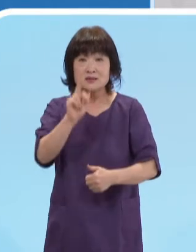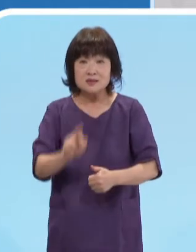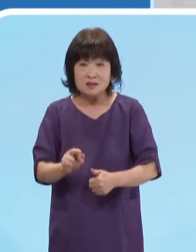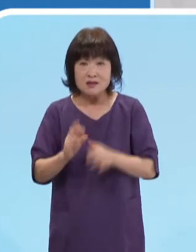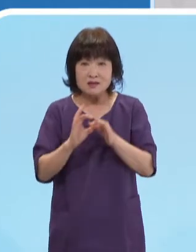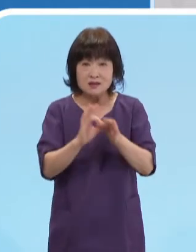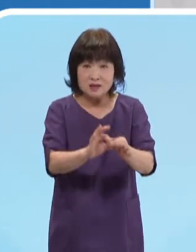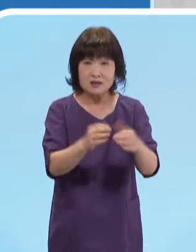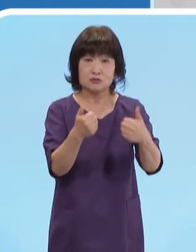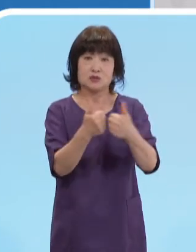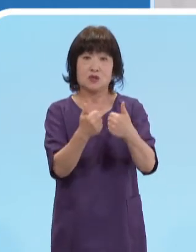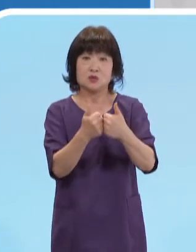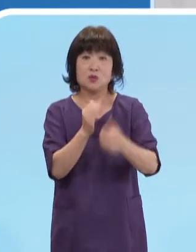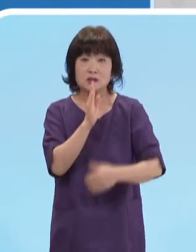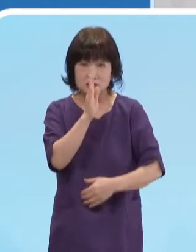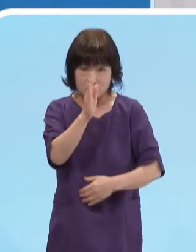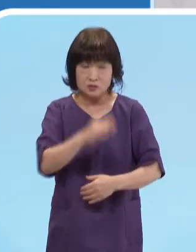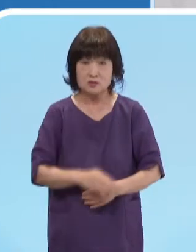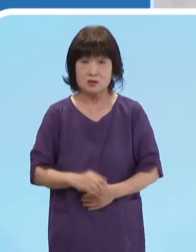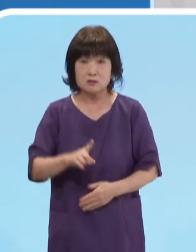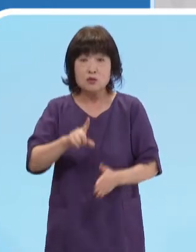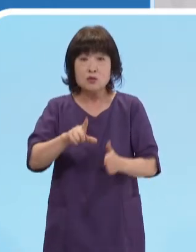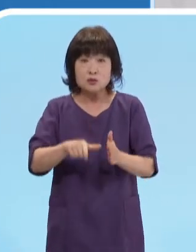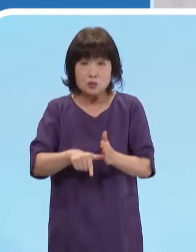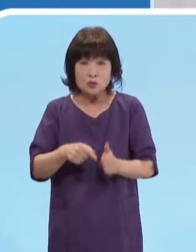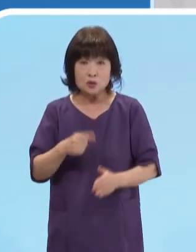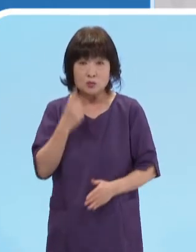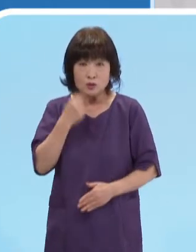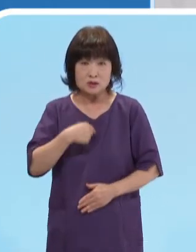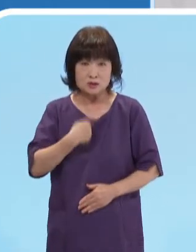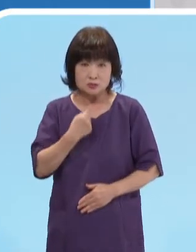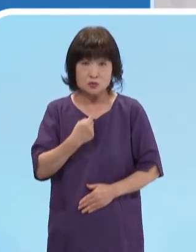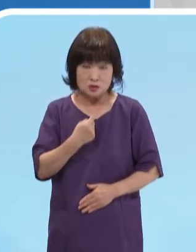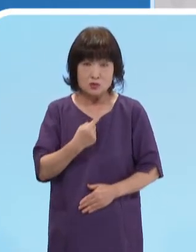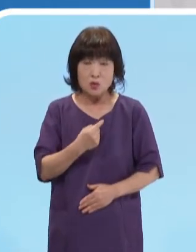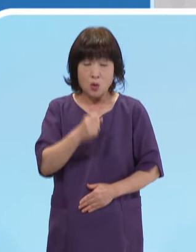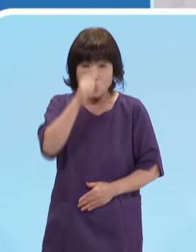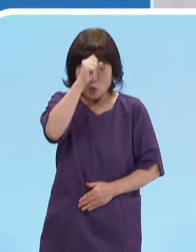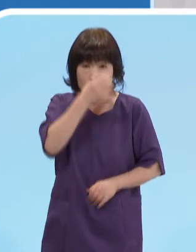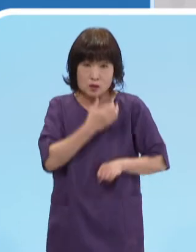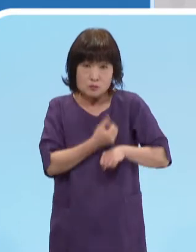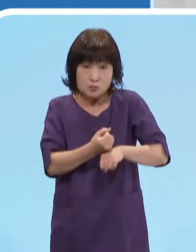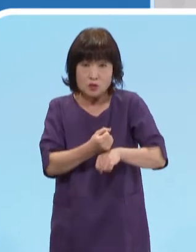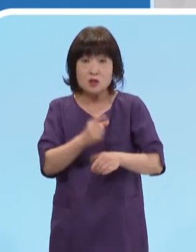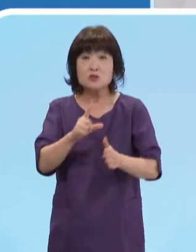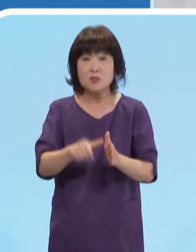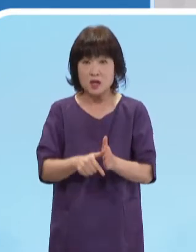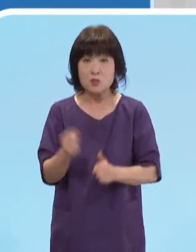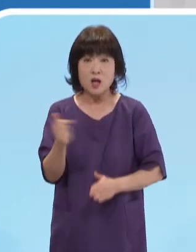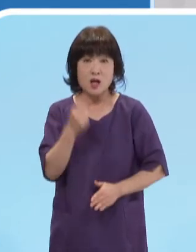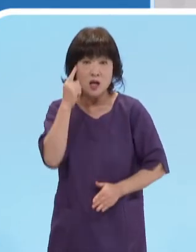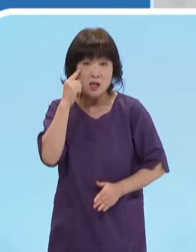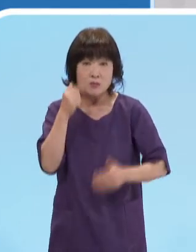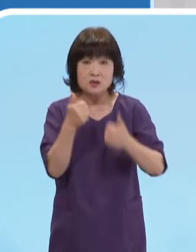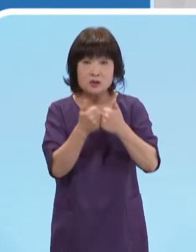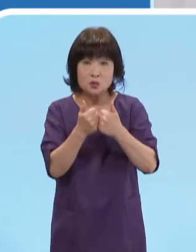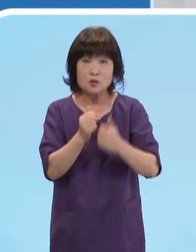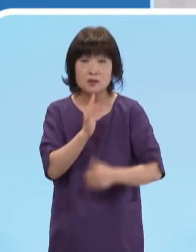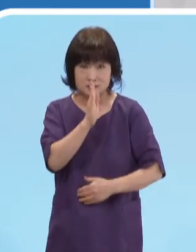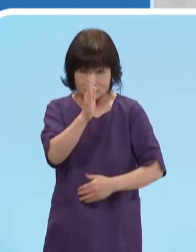センターへ相談してください。その際、基礎疾患をお持ちの方などは早めにご相談ください